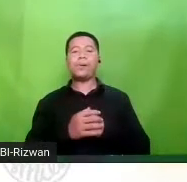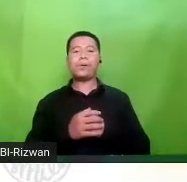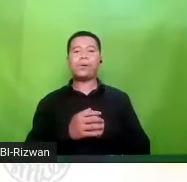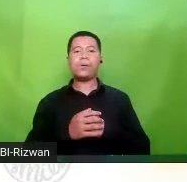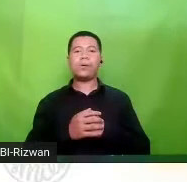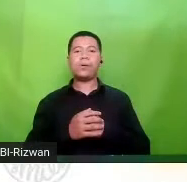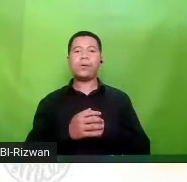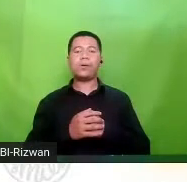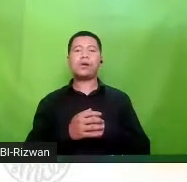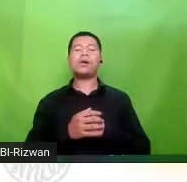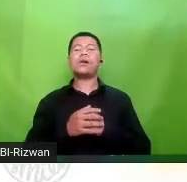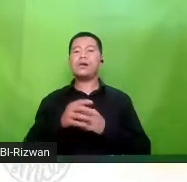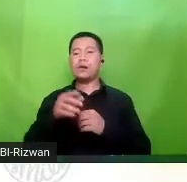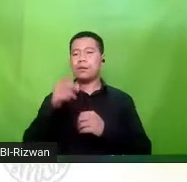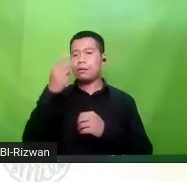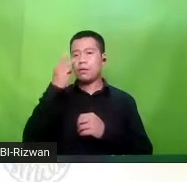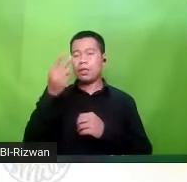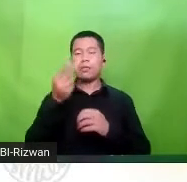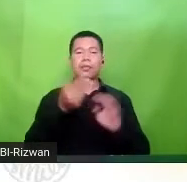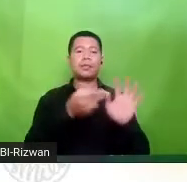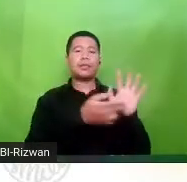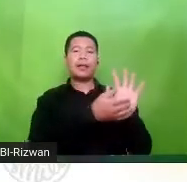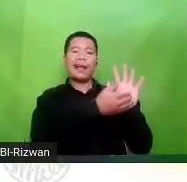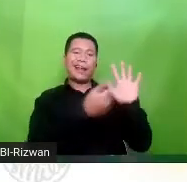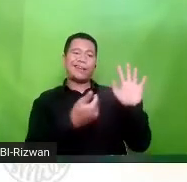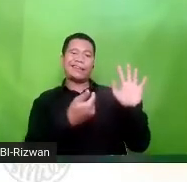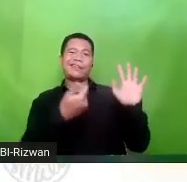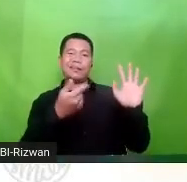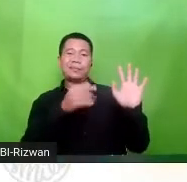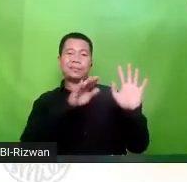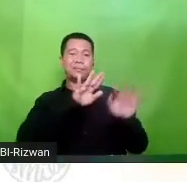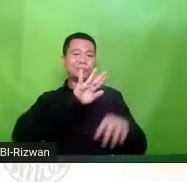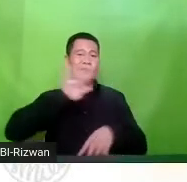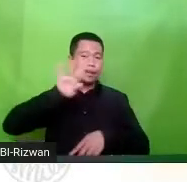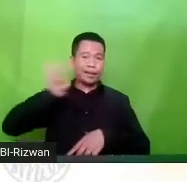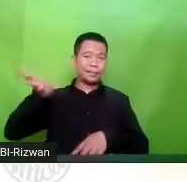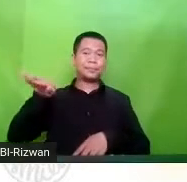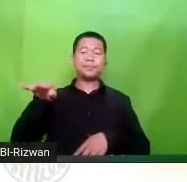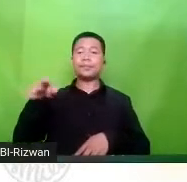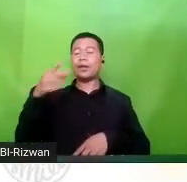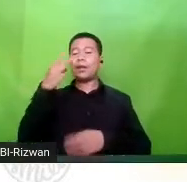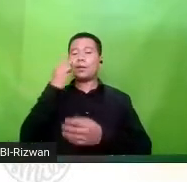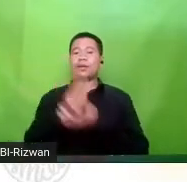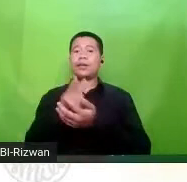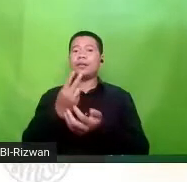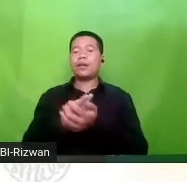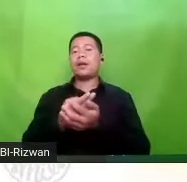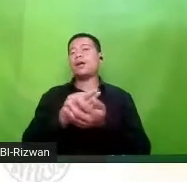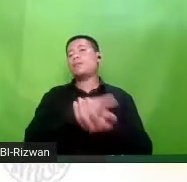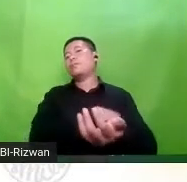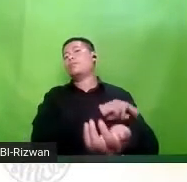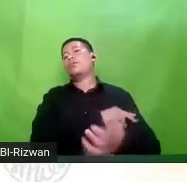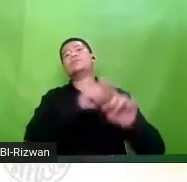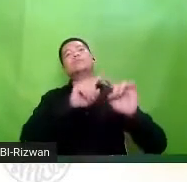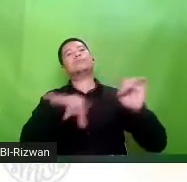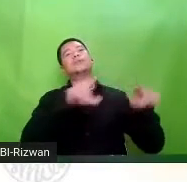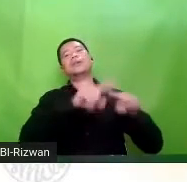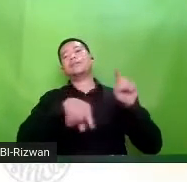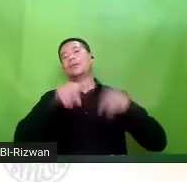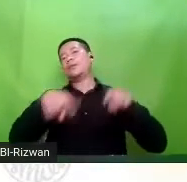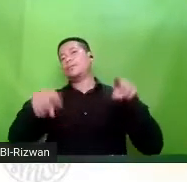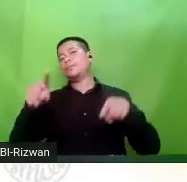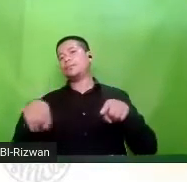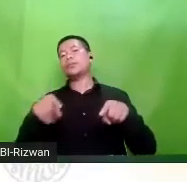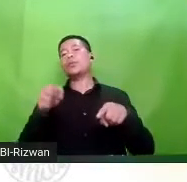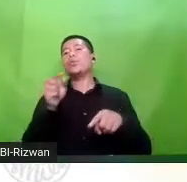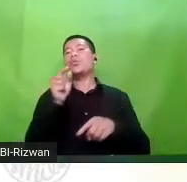kita lihat di sebelah kanan, ternyata punya kemampuan yang berbeda-beda juga di dalam hal untuk